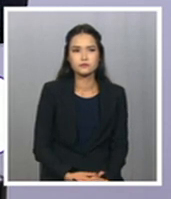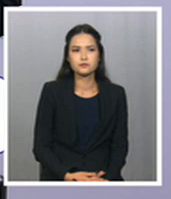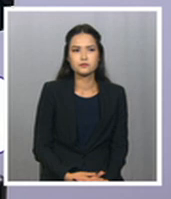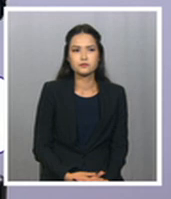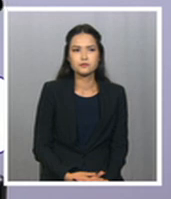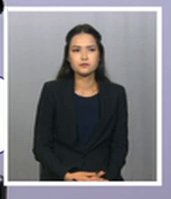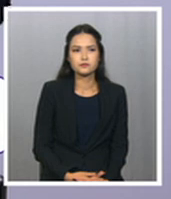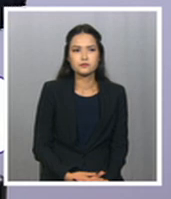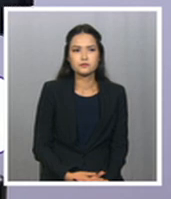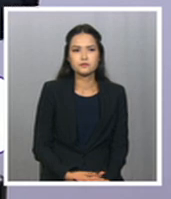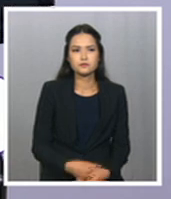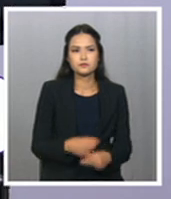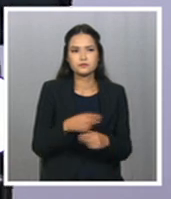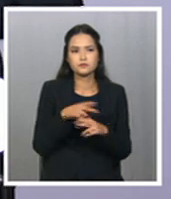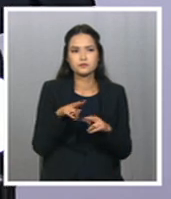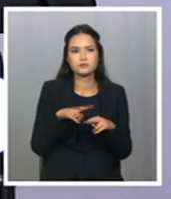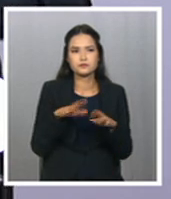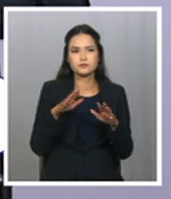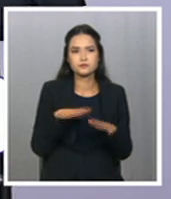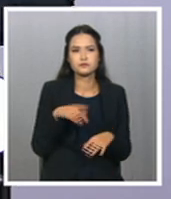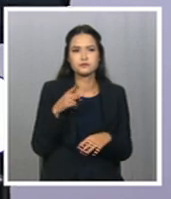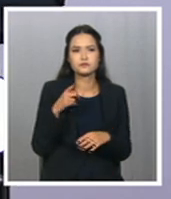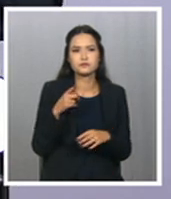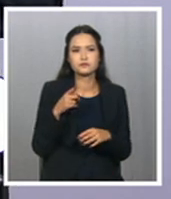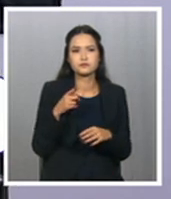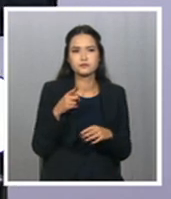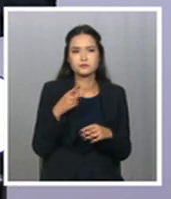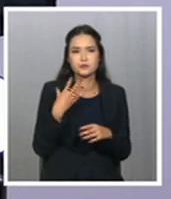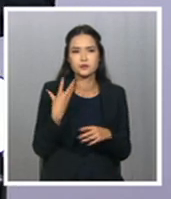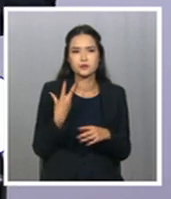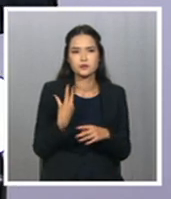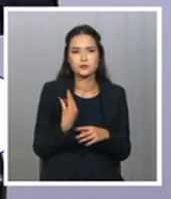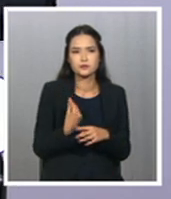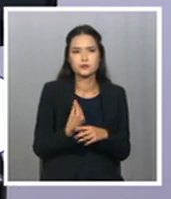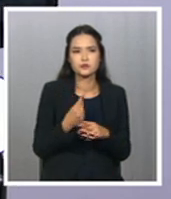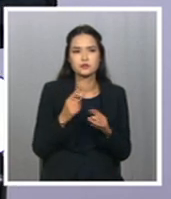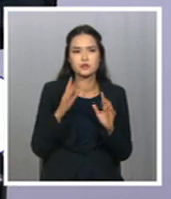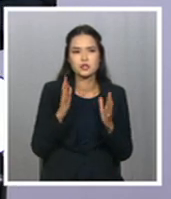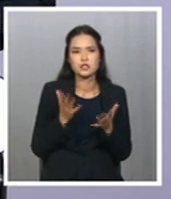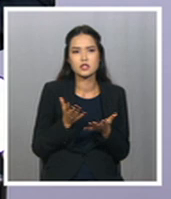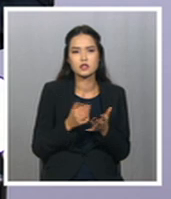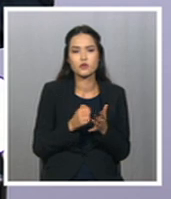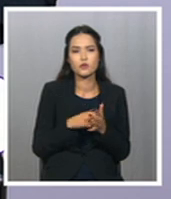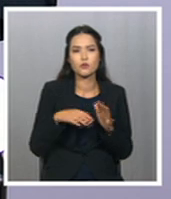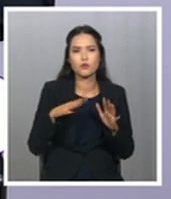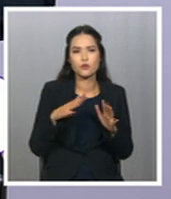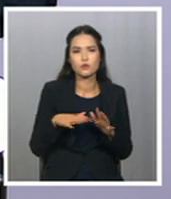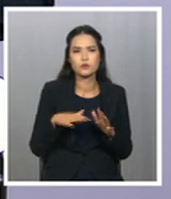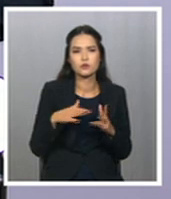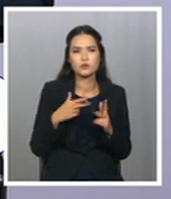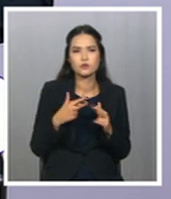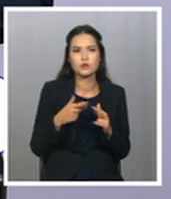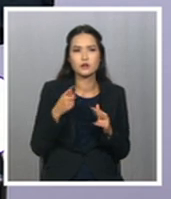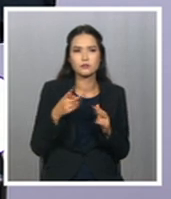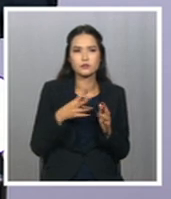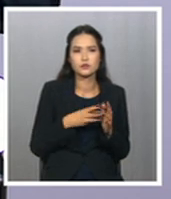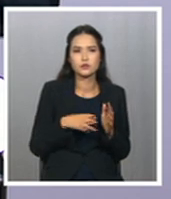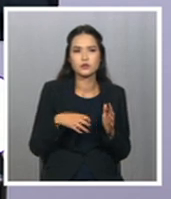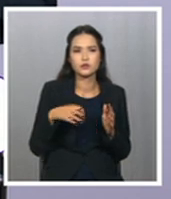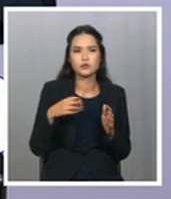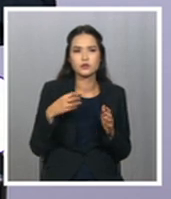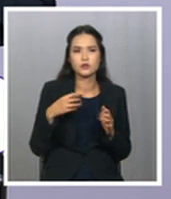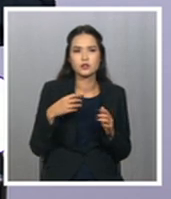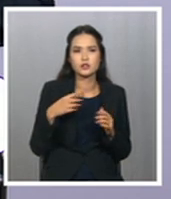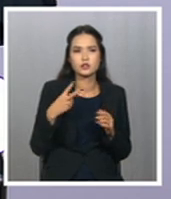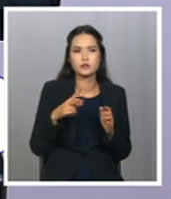Өзіміз қарастырып отырған кезеңде, яғни бұл жағдарыс неліктен орын алып дейтін болсақ, яғни